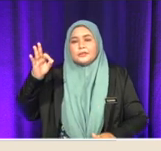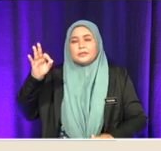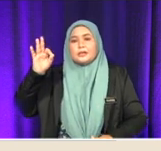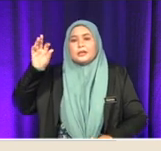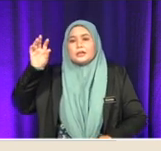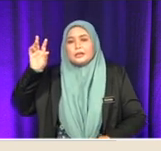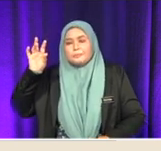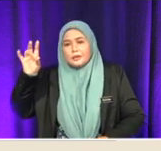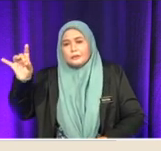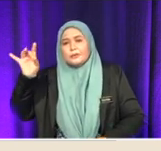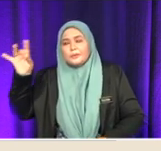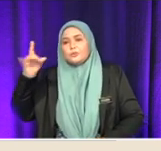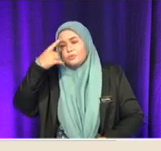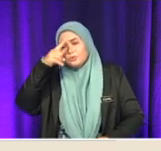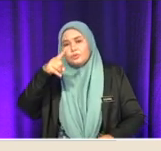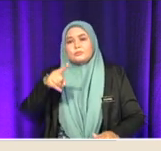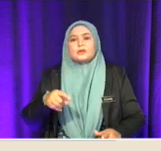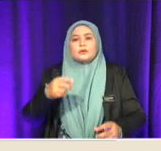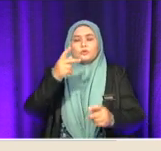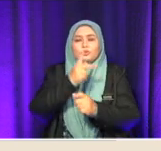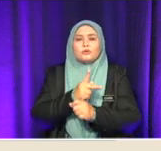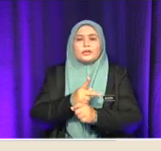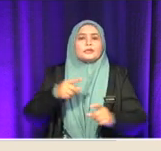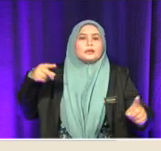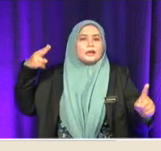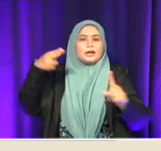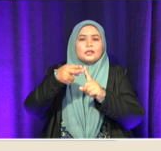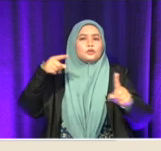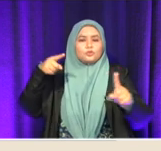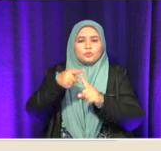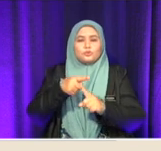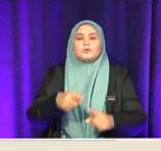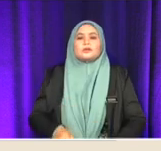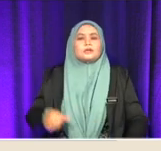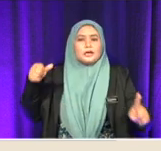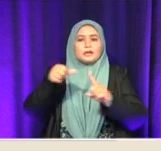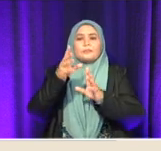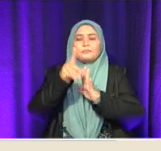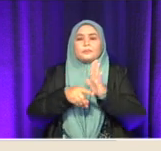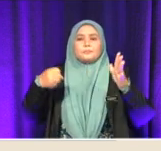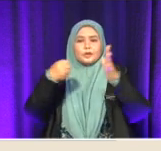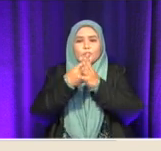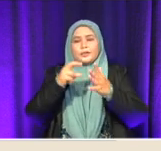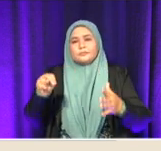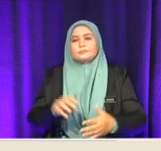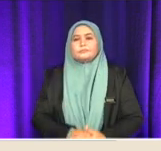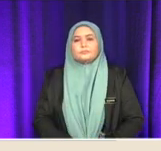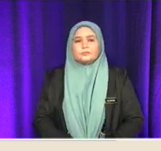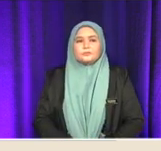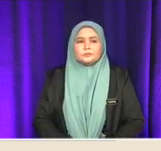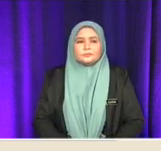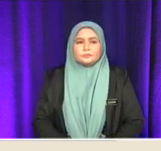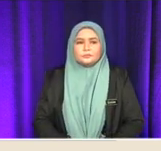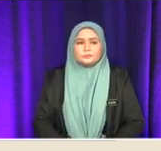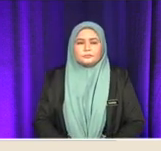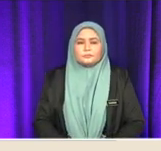memperteguh Halah tujuh dan matlamat pendidikan negara ke arah masih lagi perpaduan Pasti lagi perpaduan